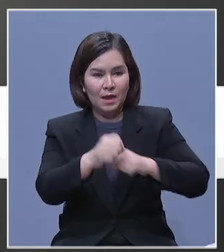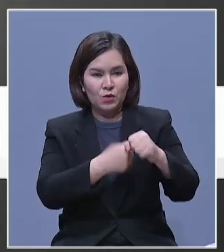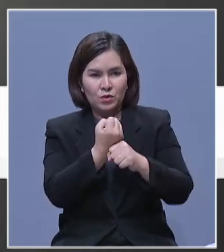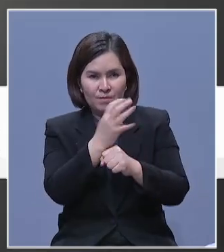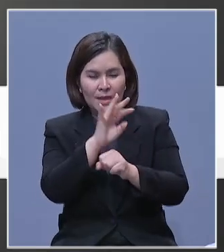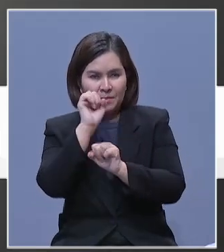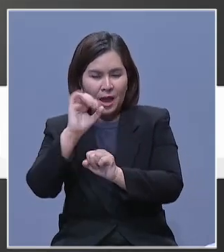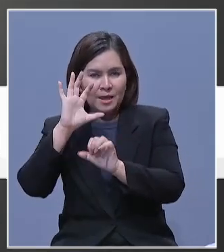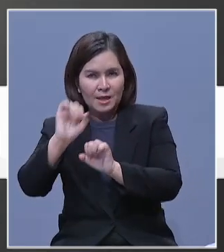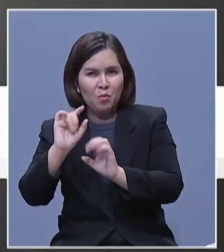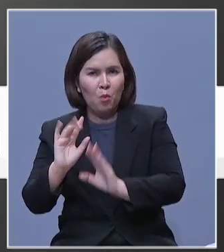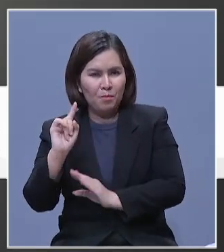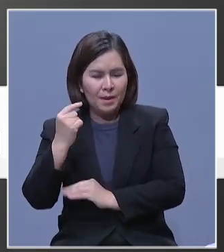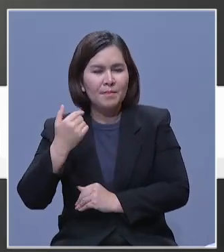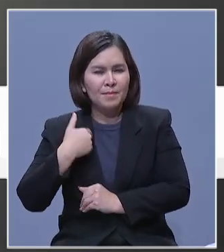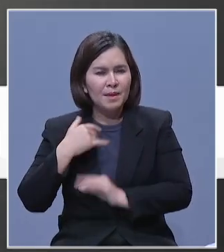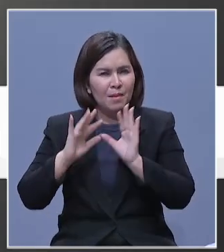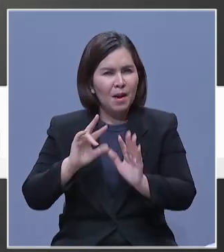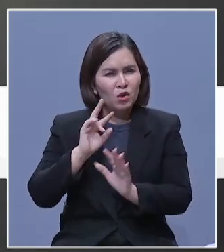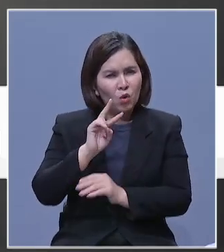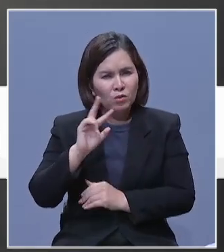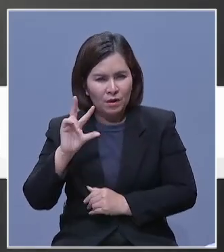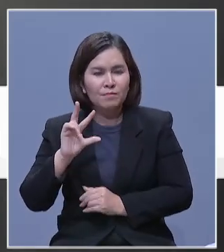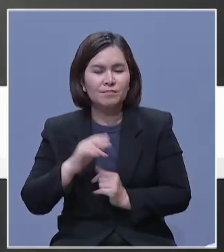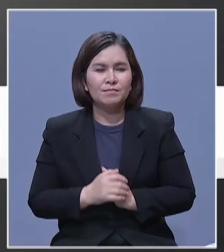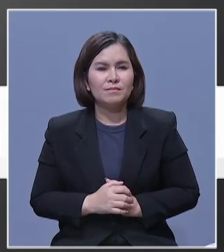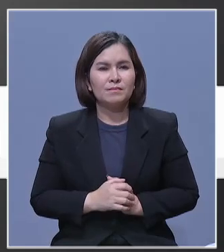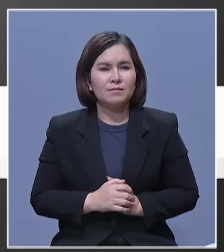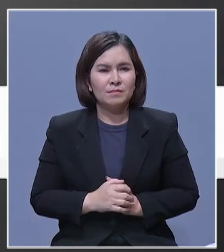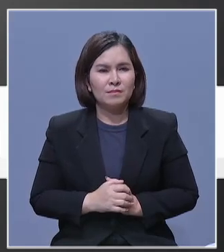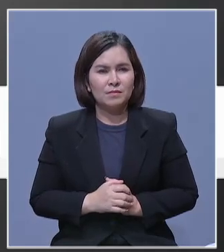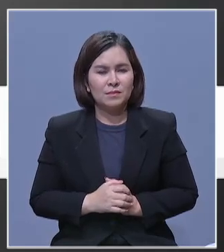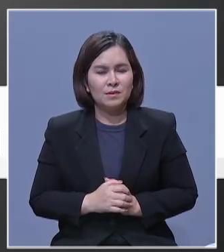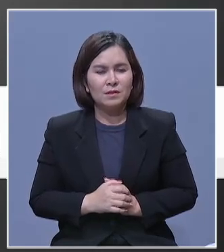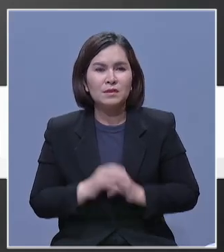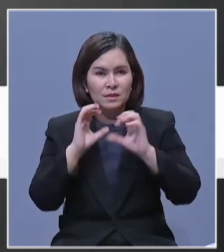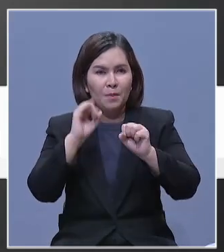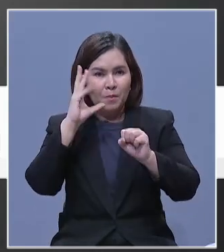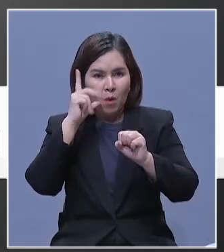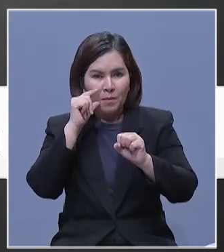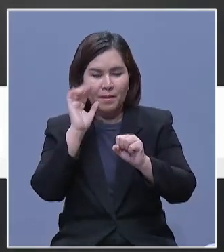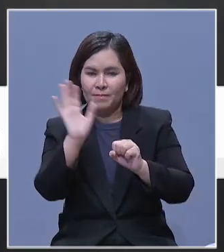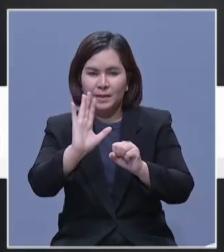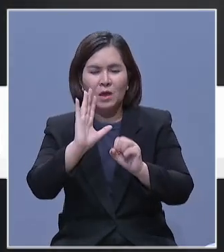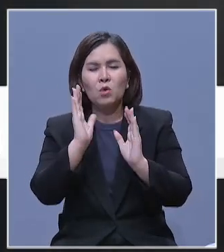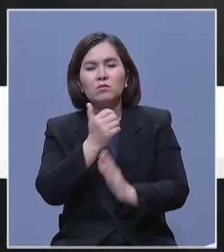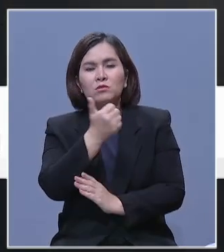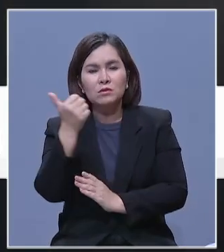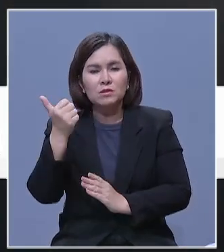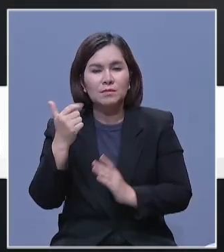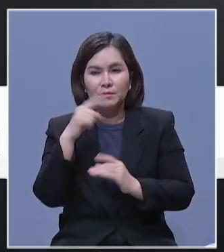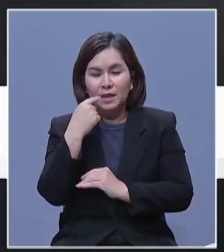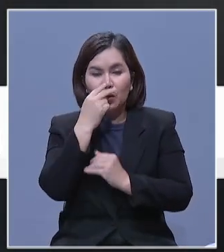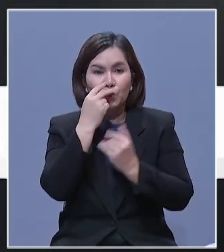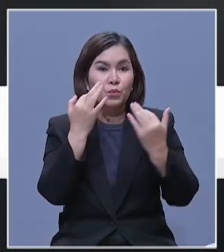จริงเบื้องต้น 2-3รายแต่ยังไม่ใช่ผู้ปกครองหรือพ่อแม่ของเด็กอ่ะเดี๋ยวคงต้อง